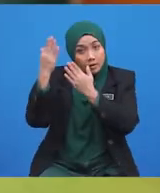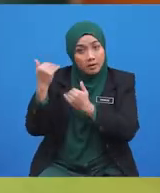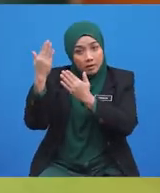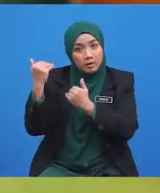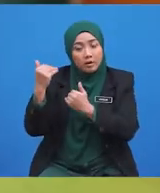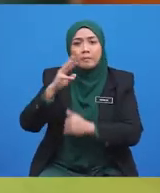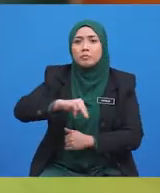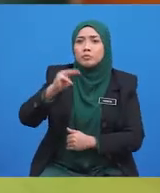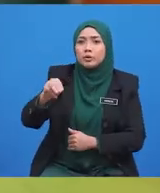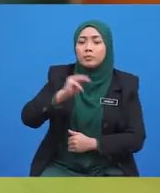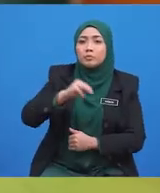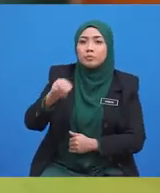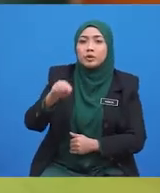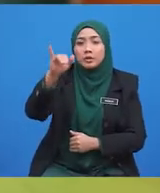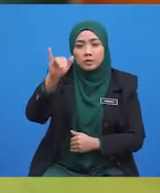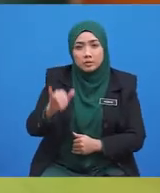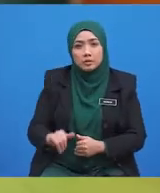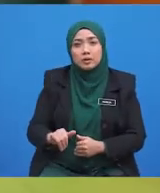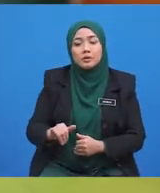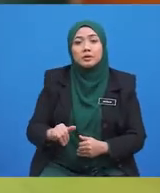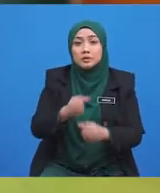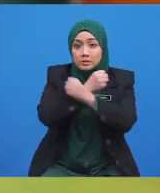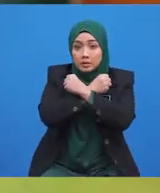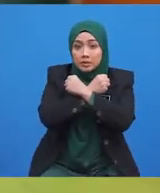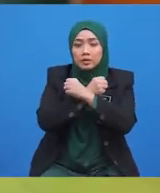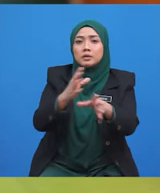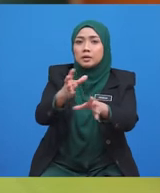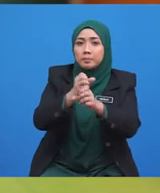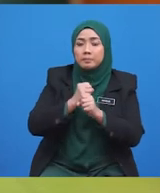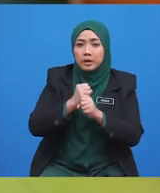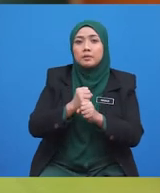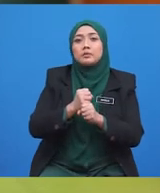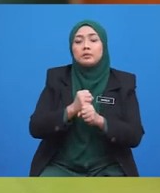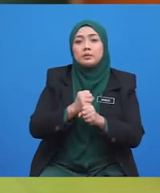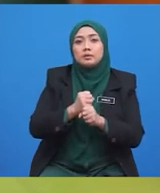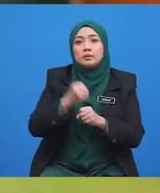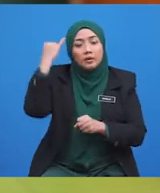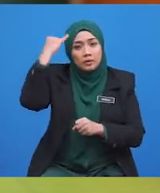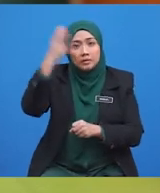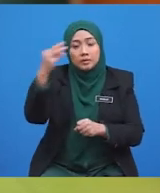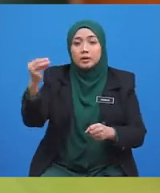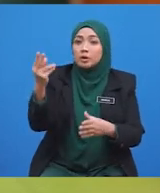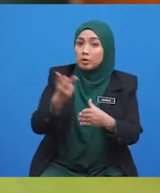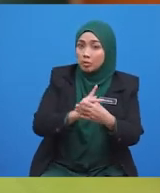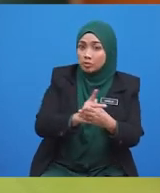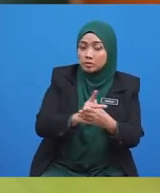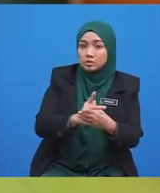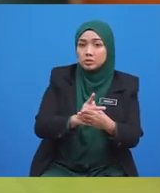Diharap murid-murid yang disayangi mendapat manfaat daripada perkongsian